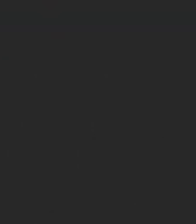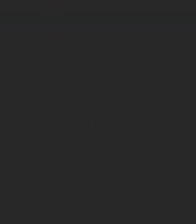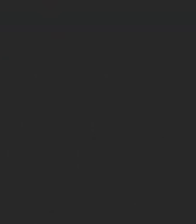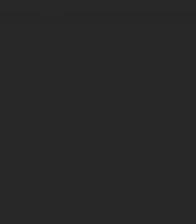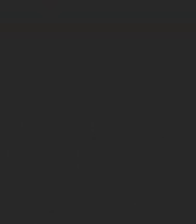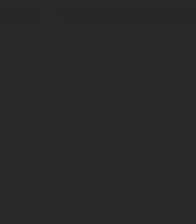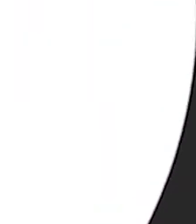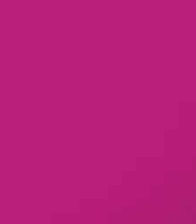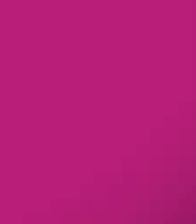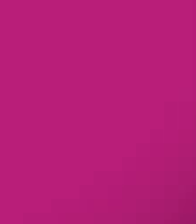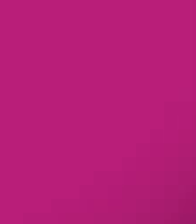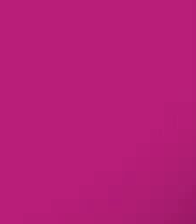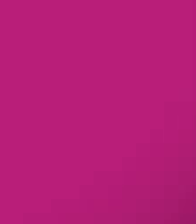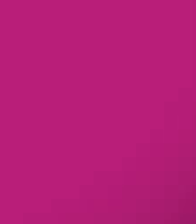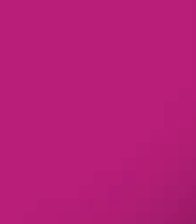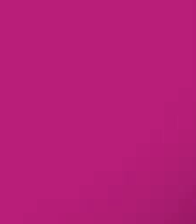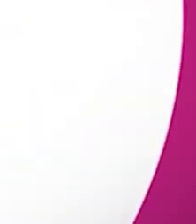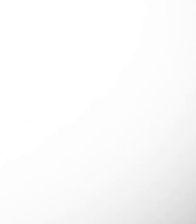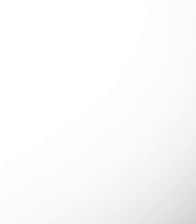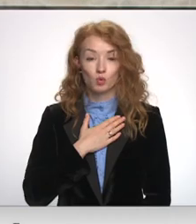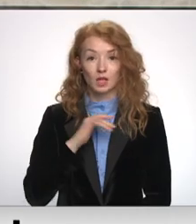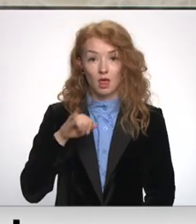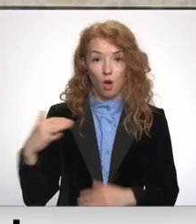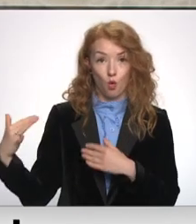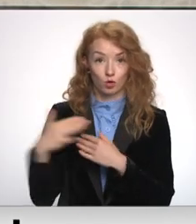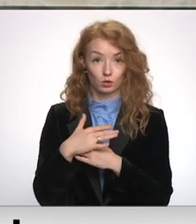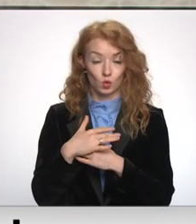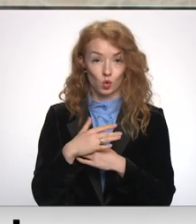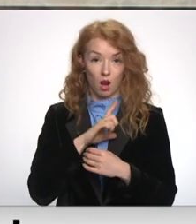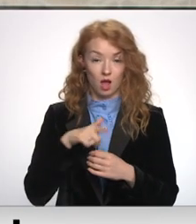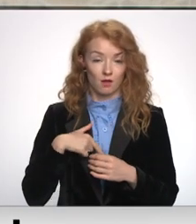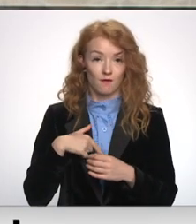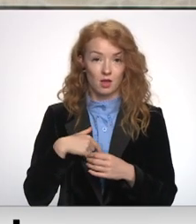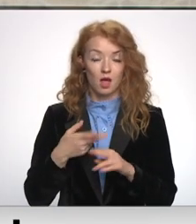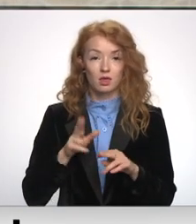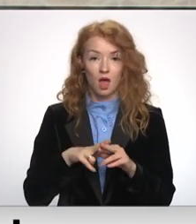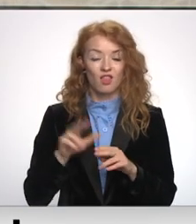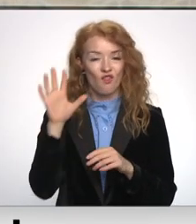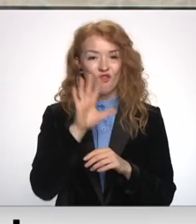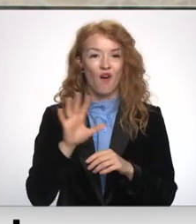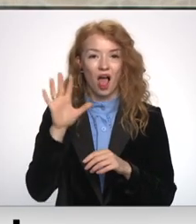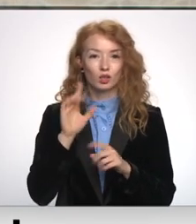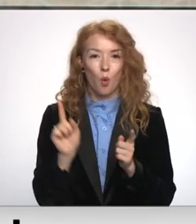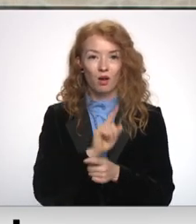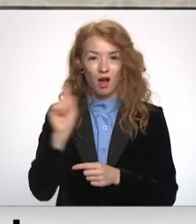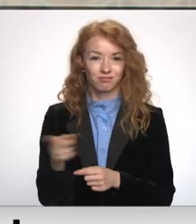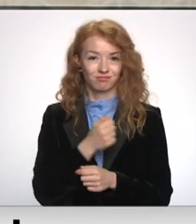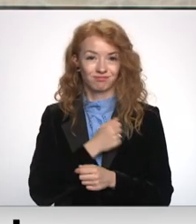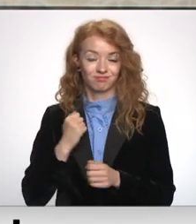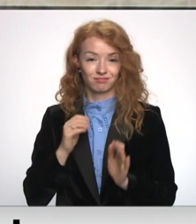Re, viss ēters ir te! Mūsu valsts ieguvums no obligātā militārā dienesta